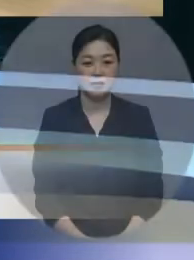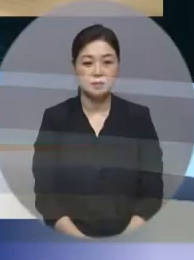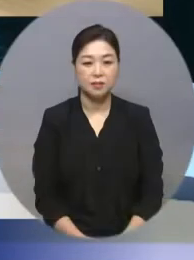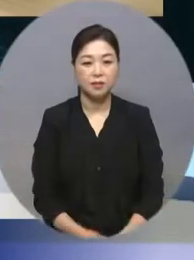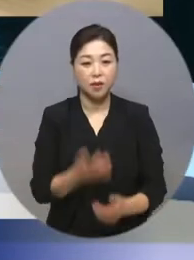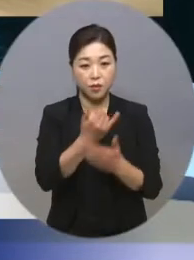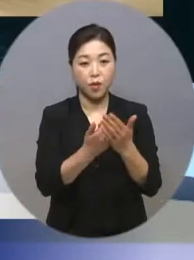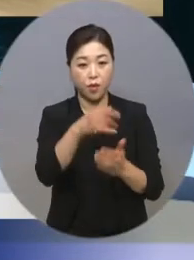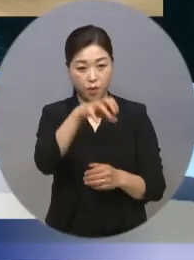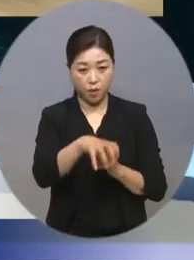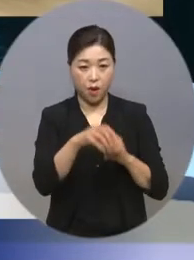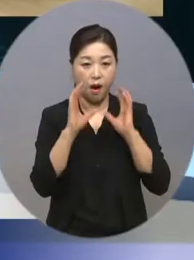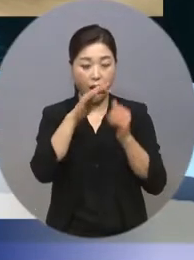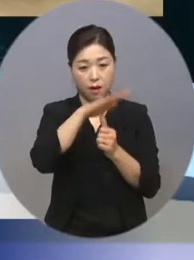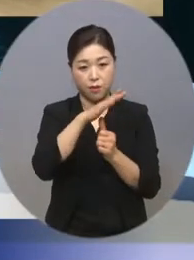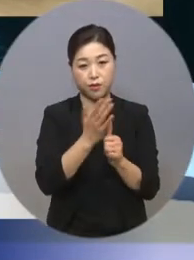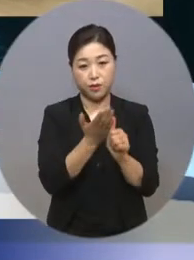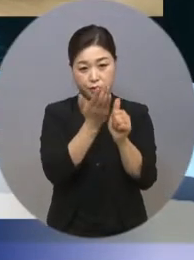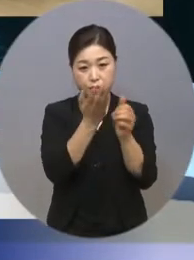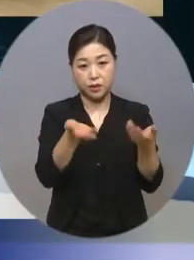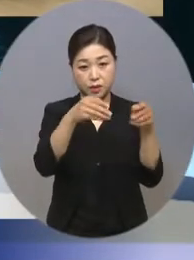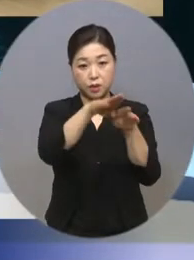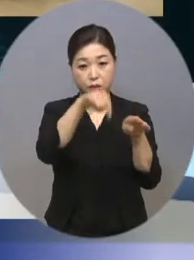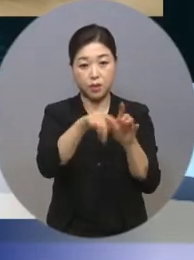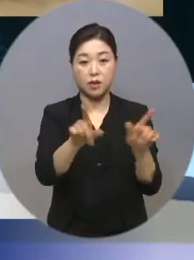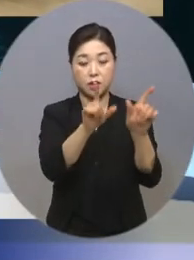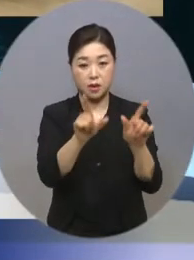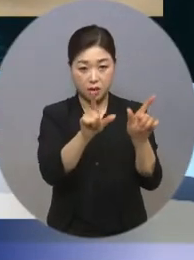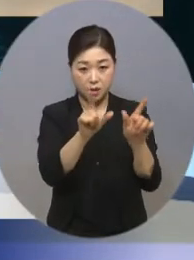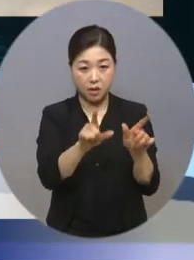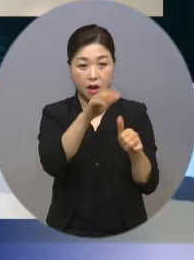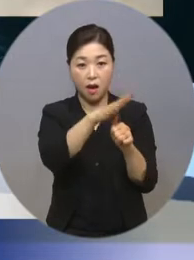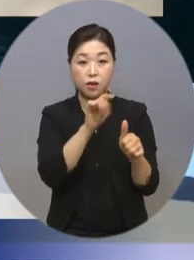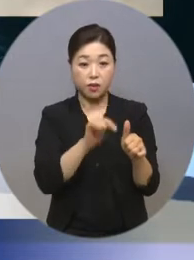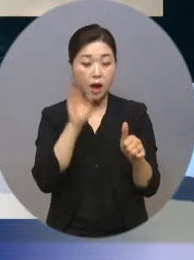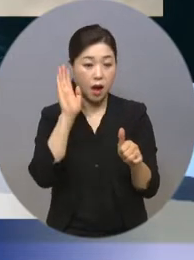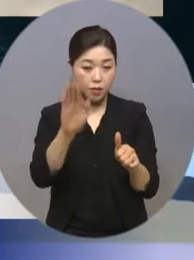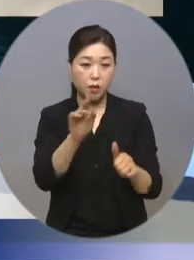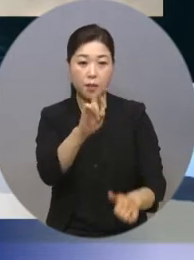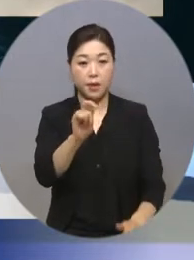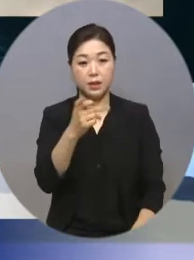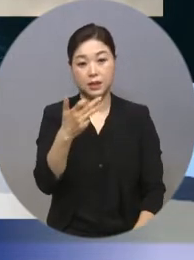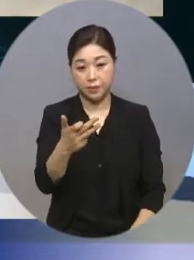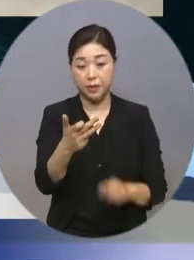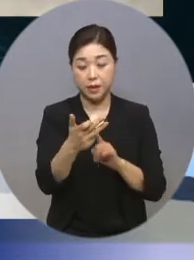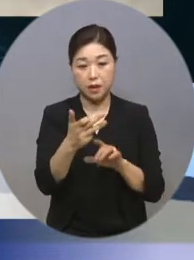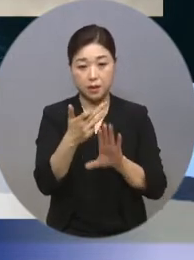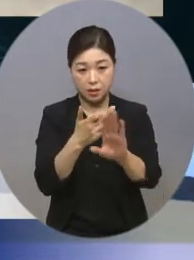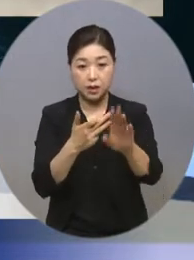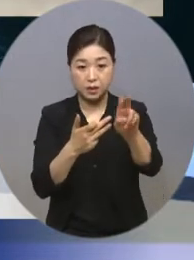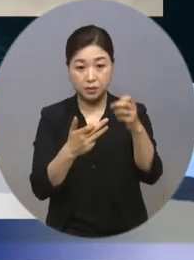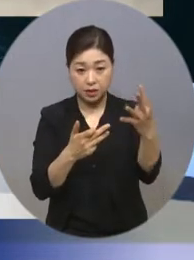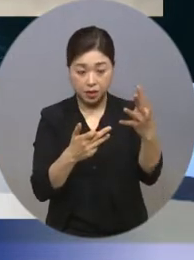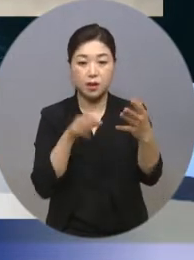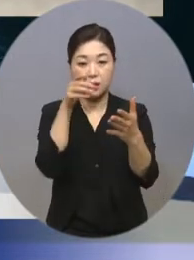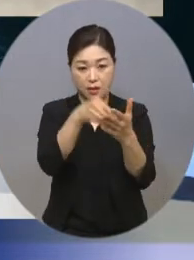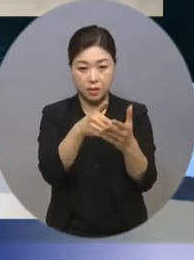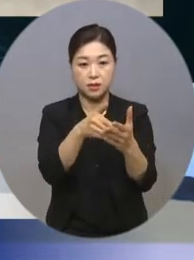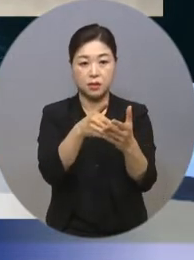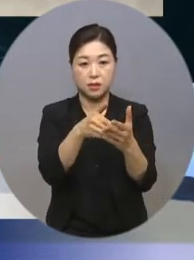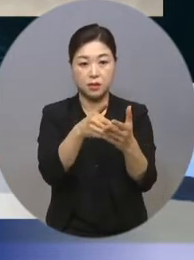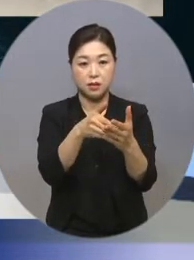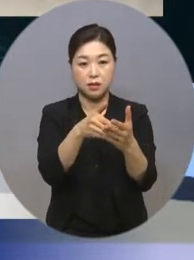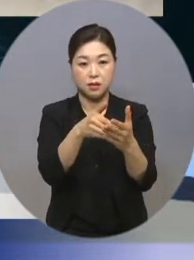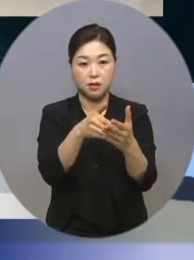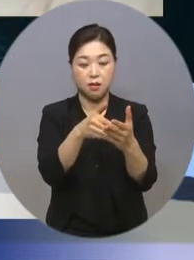보육원 등 아동 양육시설에서 생활하는 보호 대상 아동이 앞으로는 만 18세를 넘어 만 24세가 될